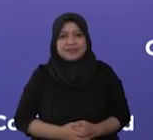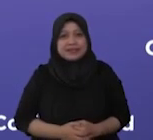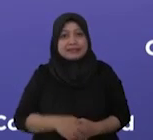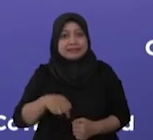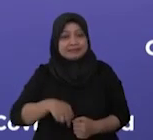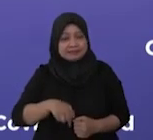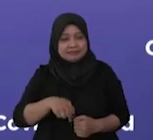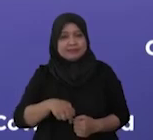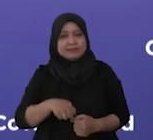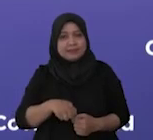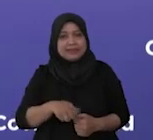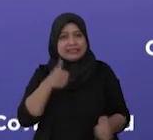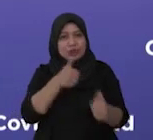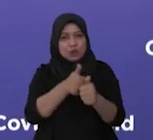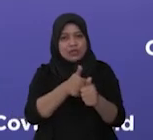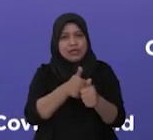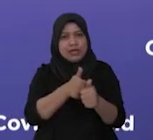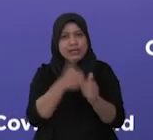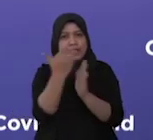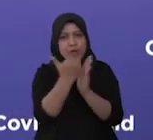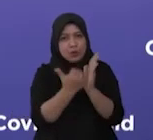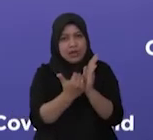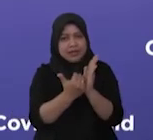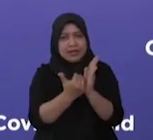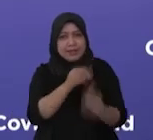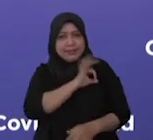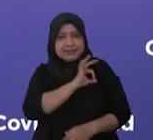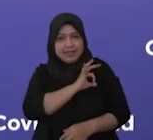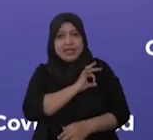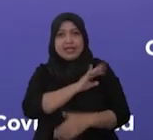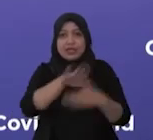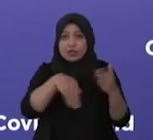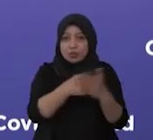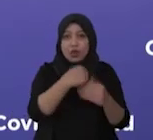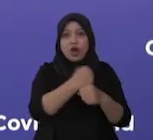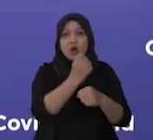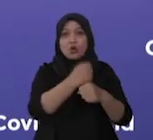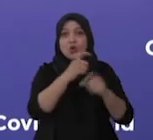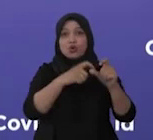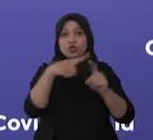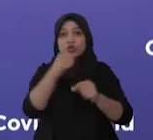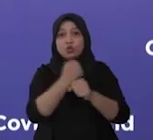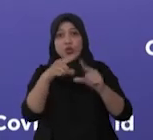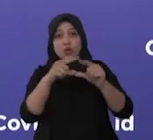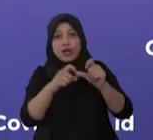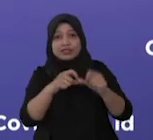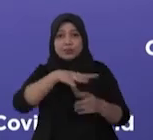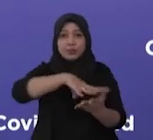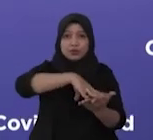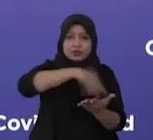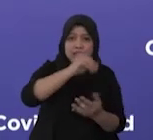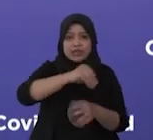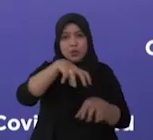akan tetap mengacu kepada arahan presiden bahwa seluruh gugus tugas baik bekas yang di pusat sampai dengan yang di daerah